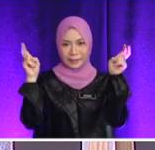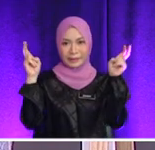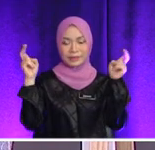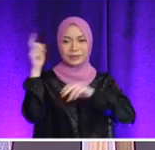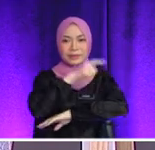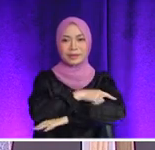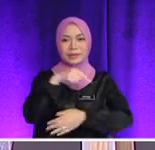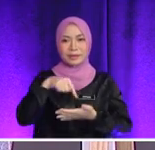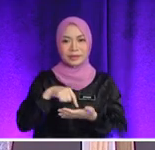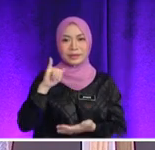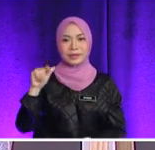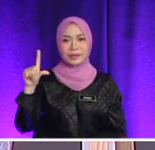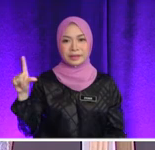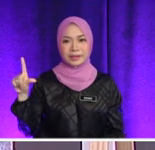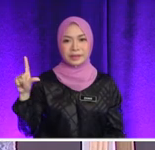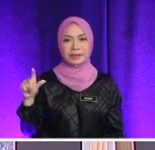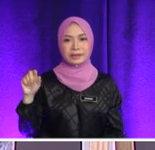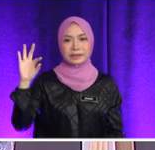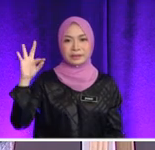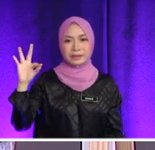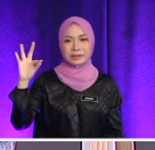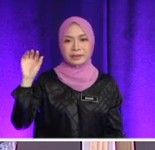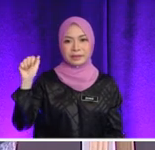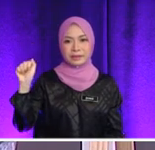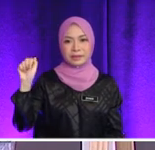lagi sekali lagi kan kan adalah aliran